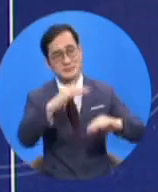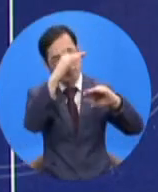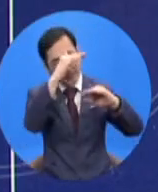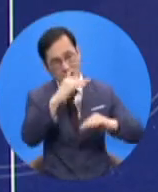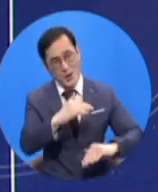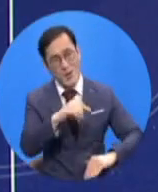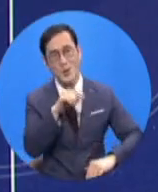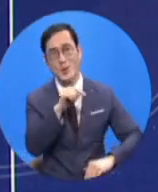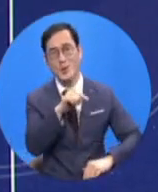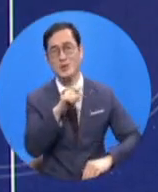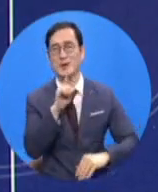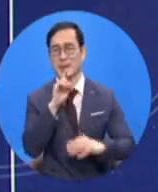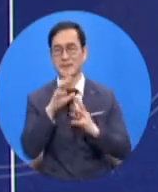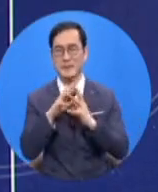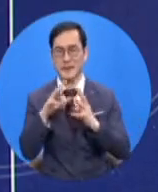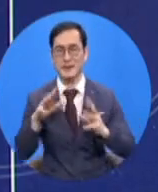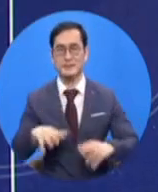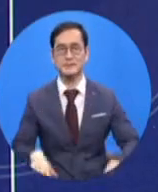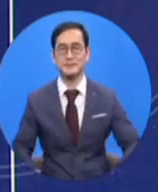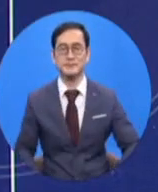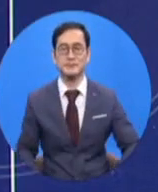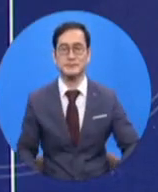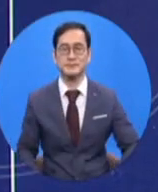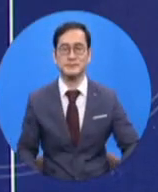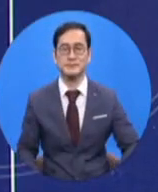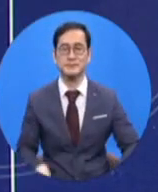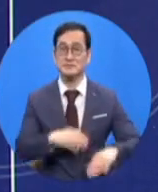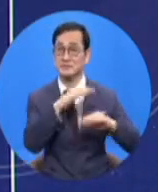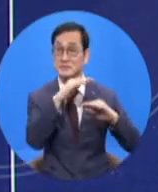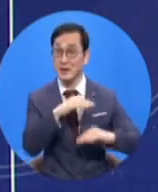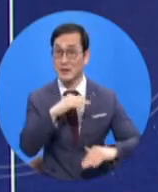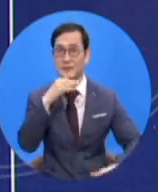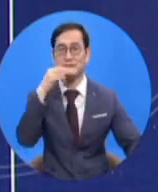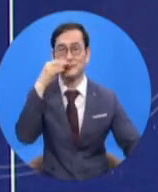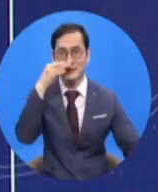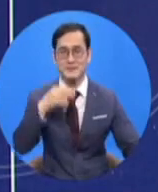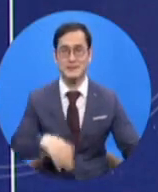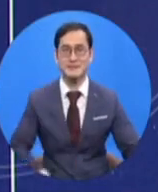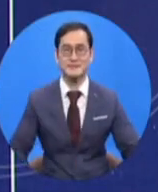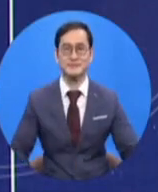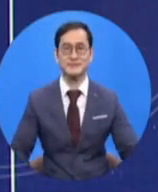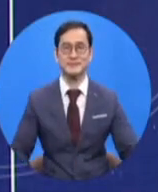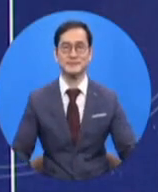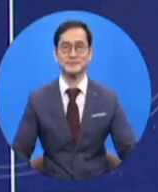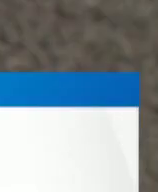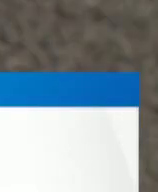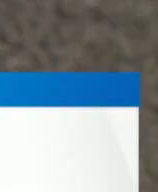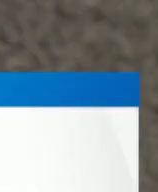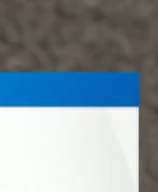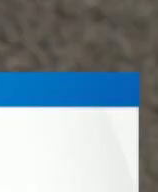논란이 되고 있습니다 어제 있었던 김 회장의 기념사 잠시 들어보시죠